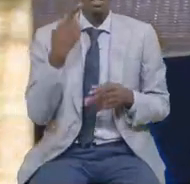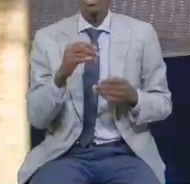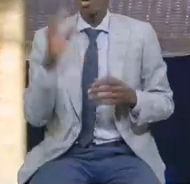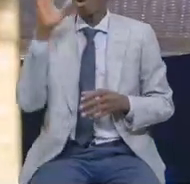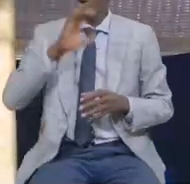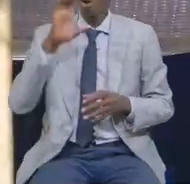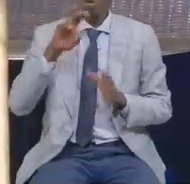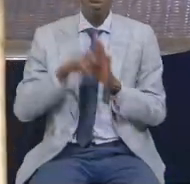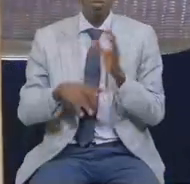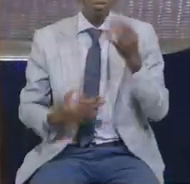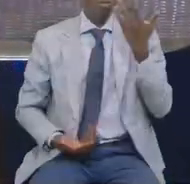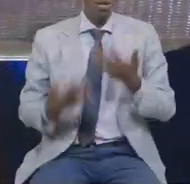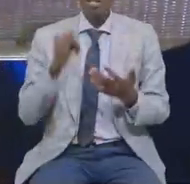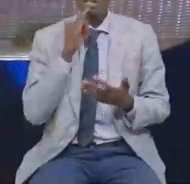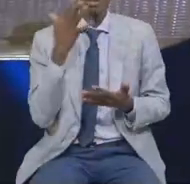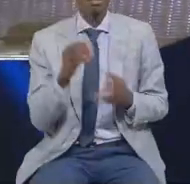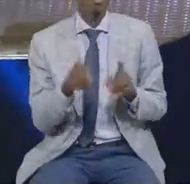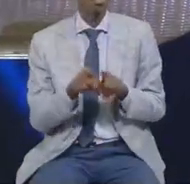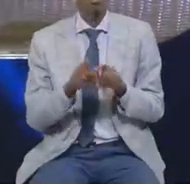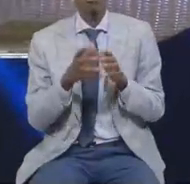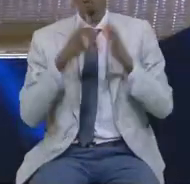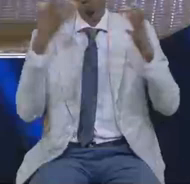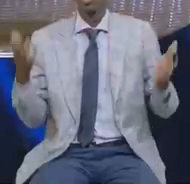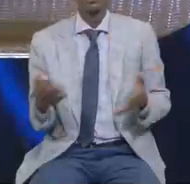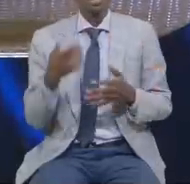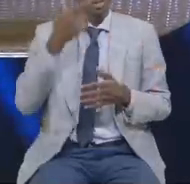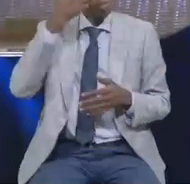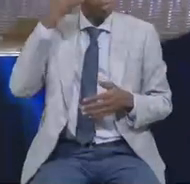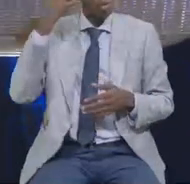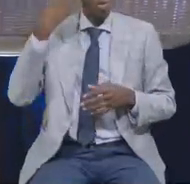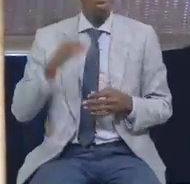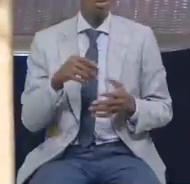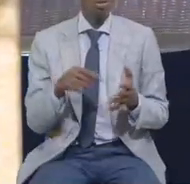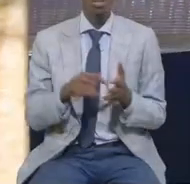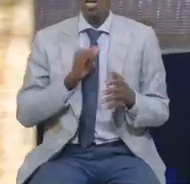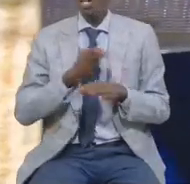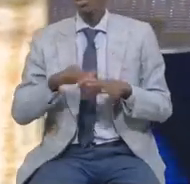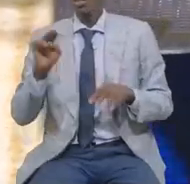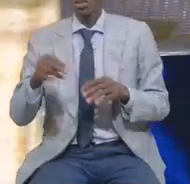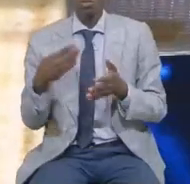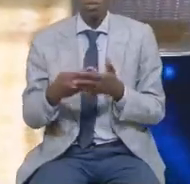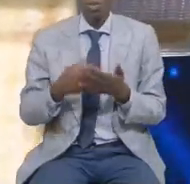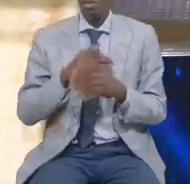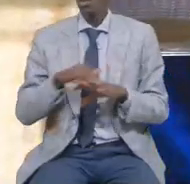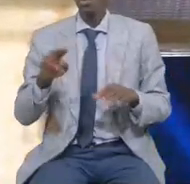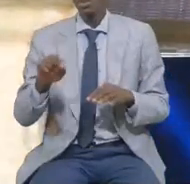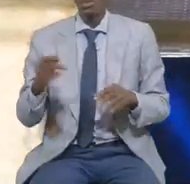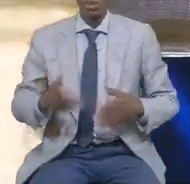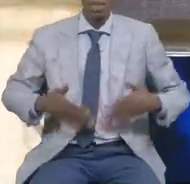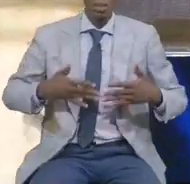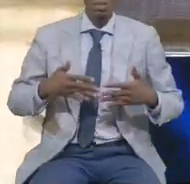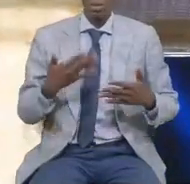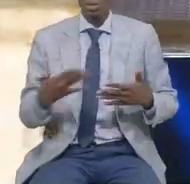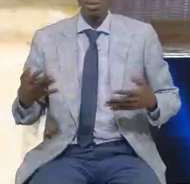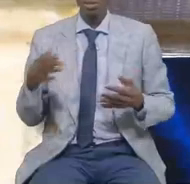si c'est à cause du travail, moi je ne veux rien. Et puis tu sors. Ça, ce n'est pas bon. C'est là que Dieu